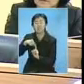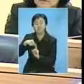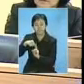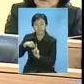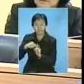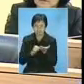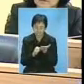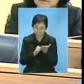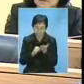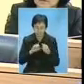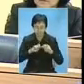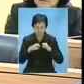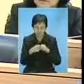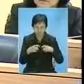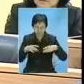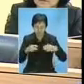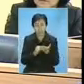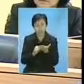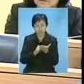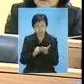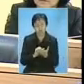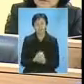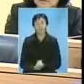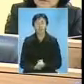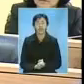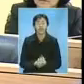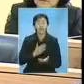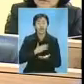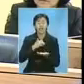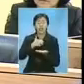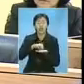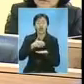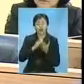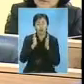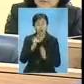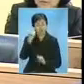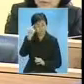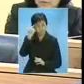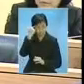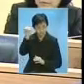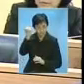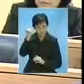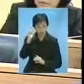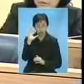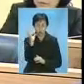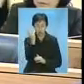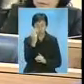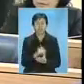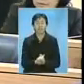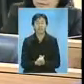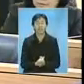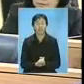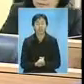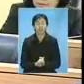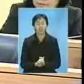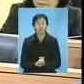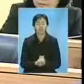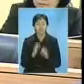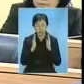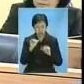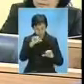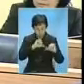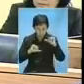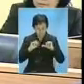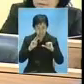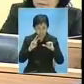ทำไมดิฉันต้องพูดระดับนี้เพราะว่าคนที่ฉลาดที่สุดในโลกเนี่ยคือไอน์สไตน์เนี่ยได้บ